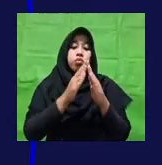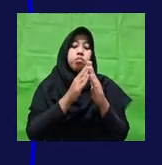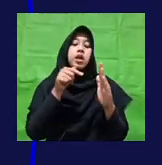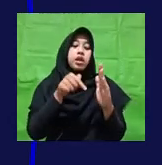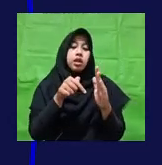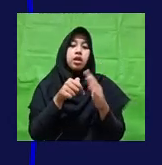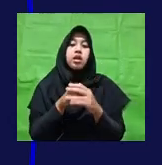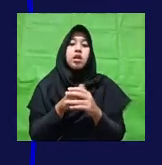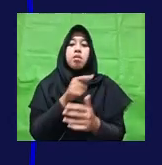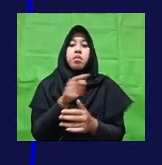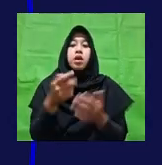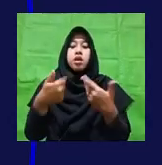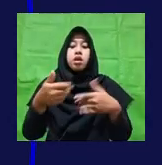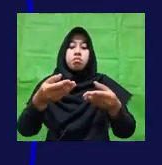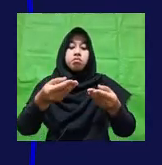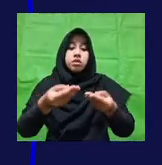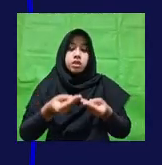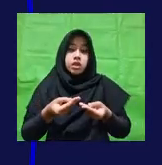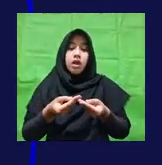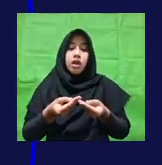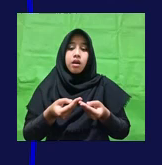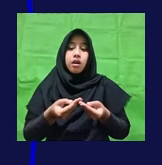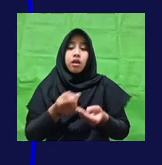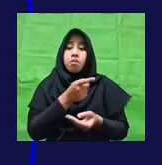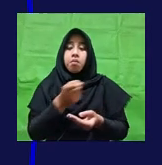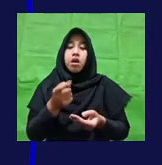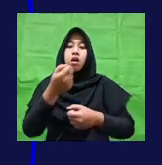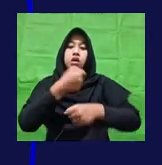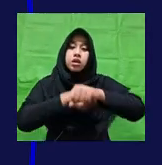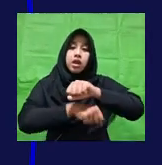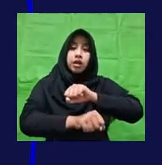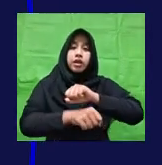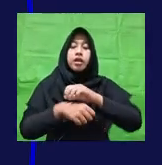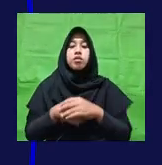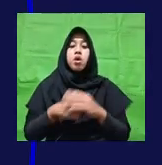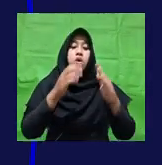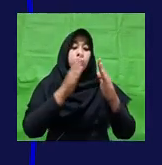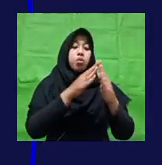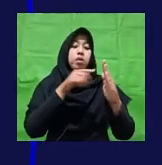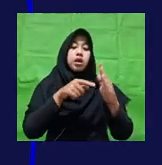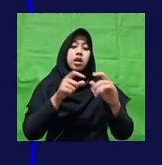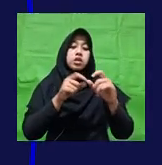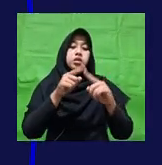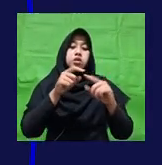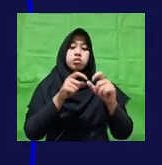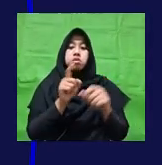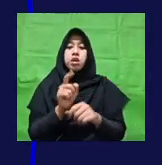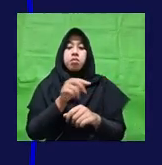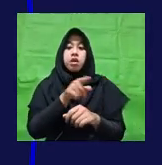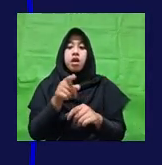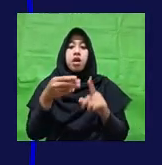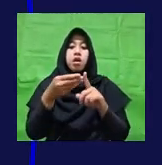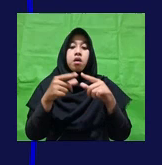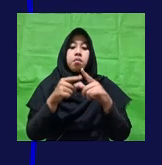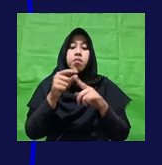bagi mereka bahkan sejak mereka dilahirkan. Rumah ini adalah situs di mana mereka dibaptis menjadi digital native dan diasuh